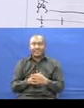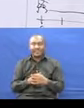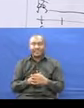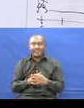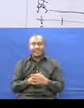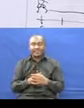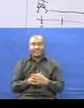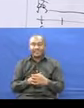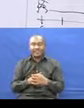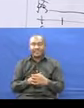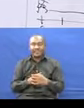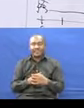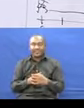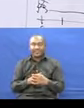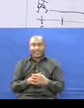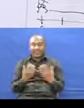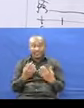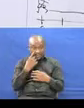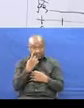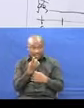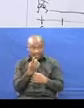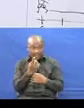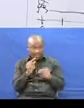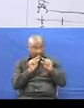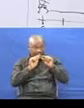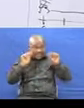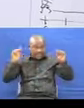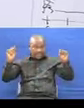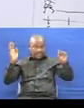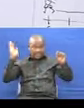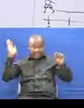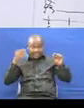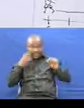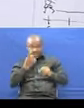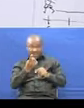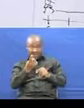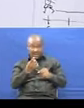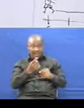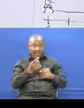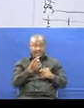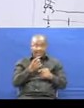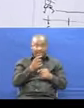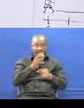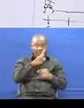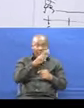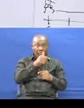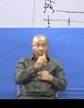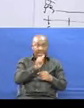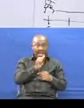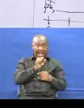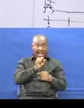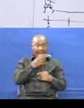ya mkate. Viane alikula 1/5 ya mkate huo. Sawa? Sio mkate mwingine, mkate